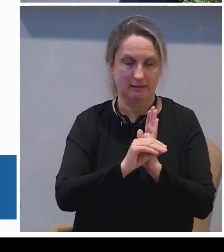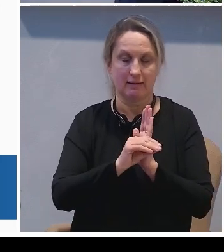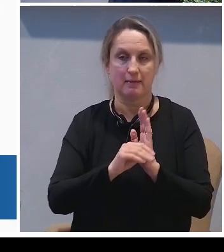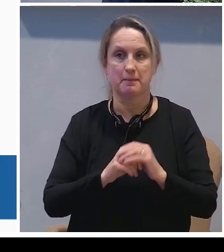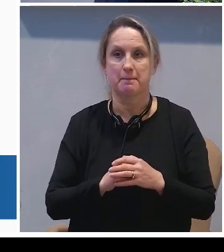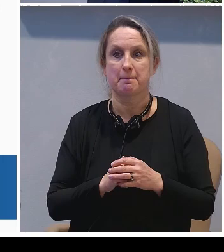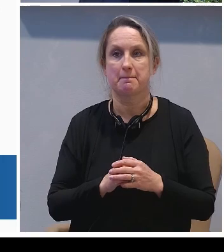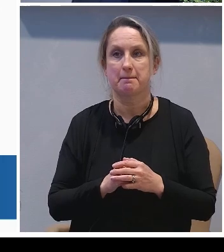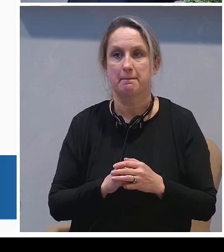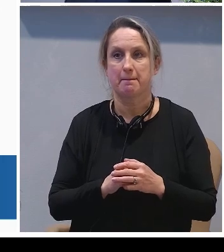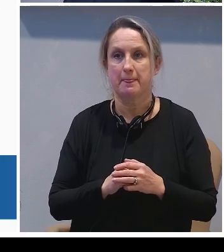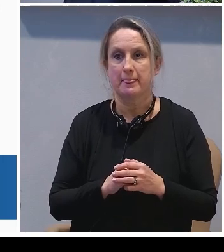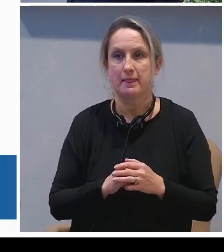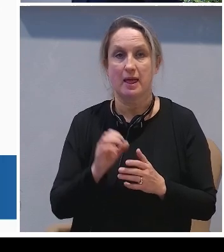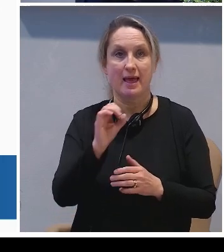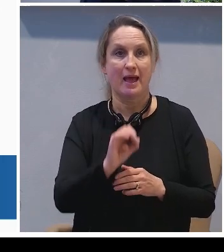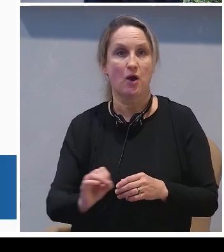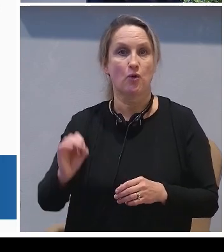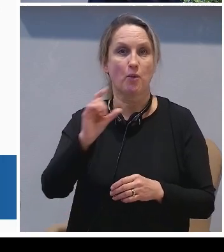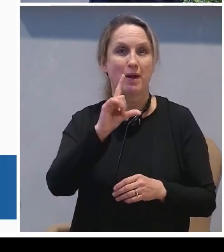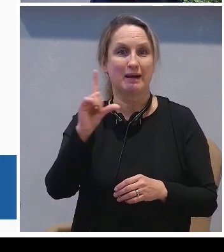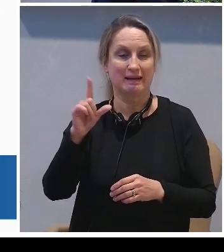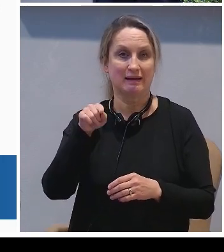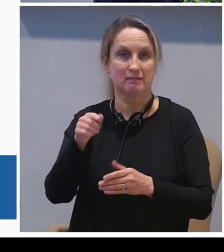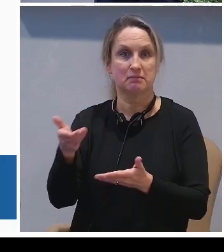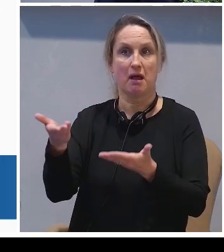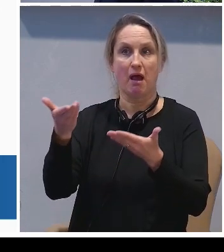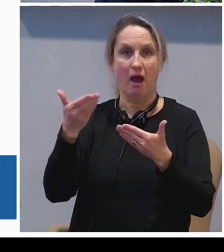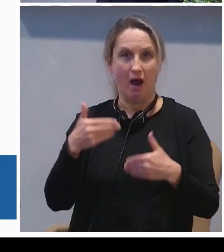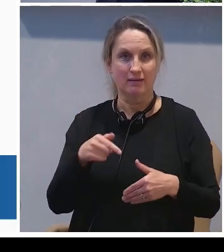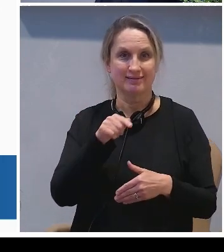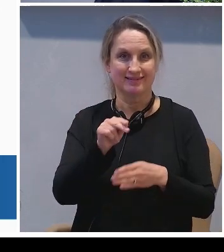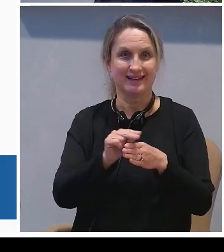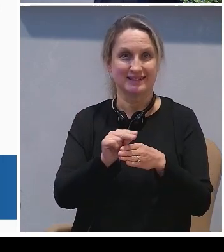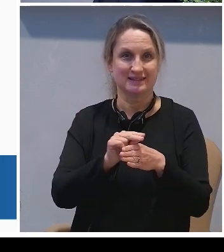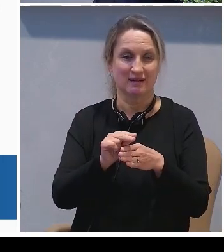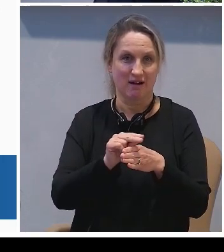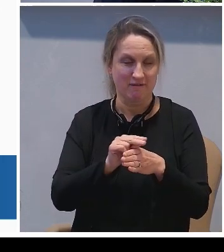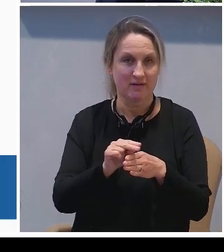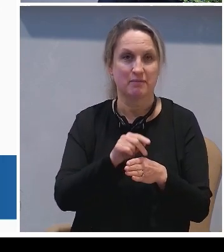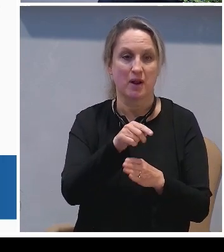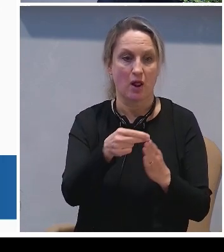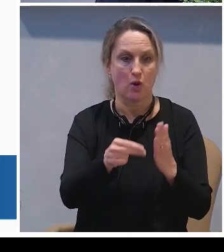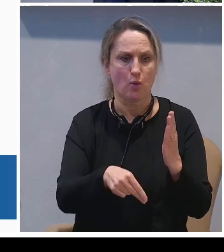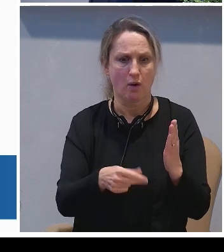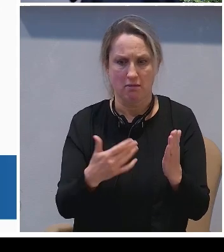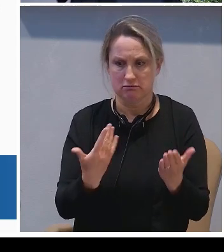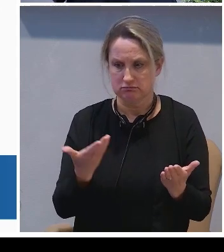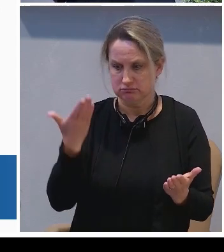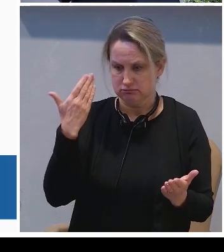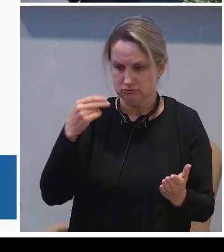therapy. Ja Euroopa Liit andis tegelikult Atalureenile ehk Translarnale loa The juba